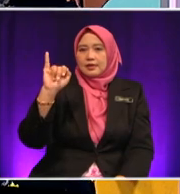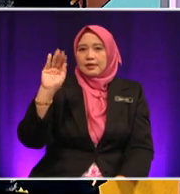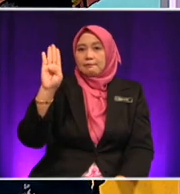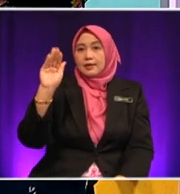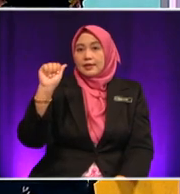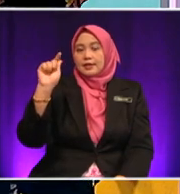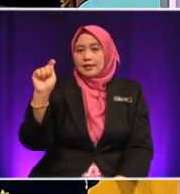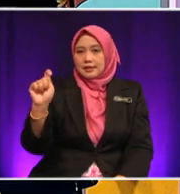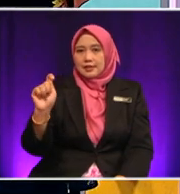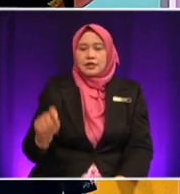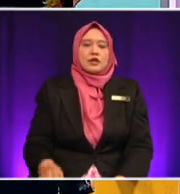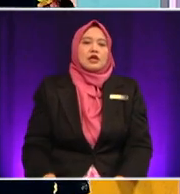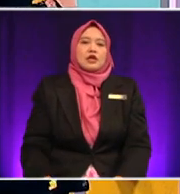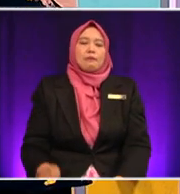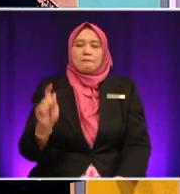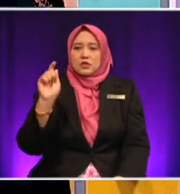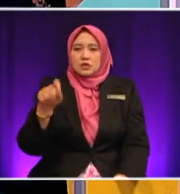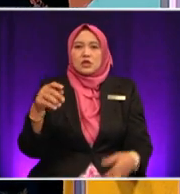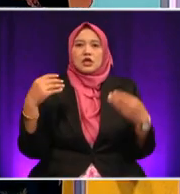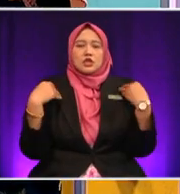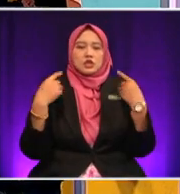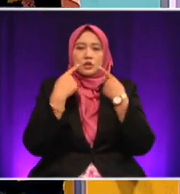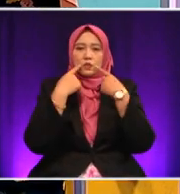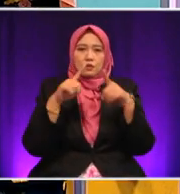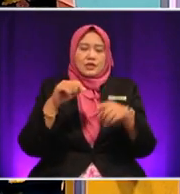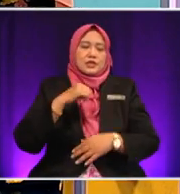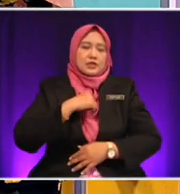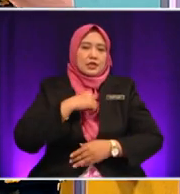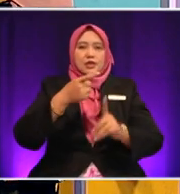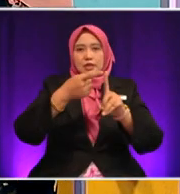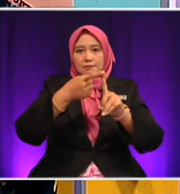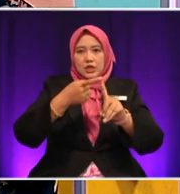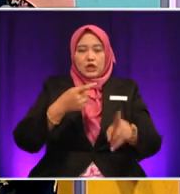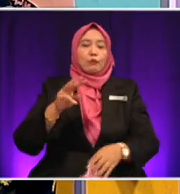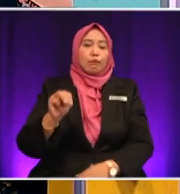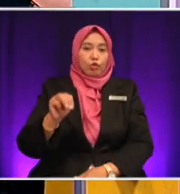daripada murid sendiri oke dan seterusnya ialah